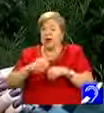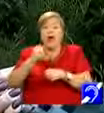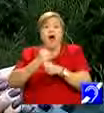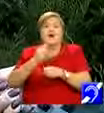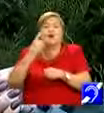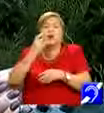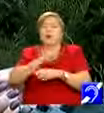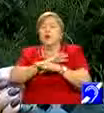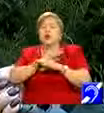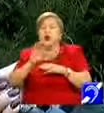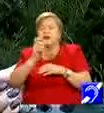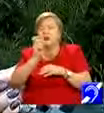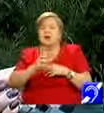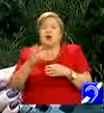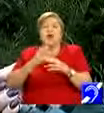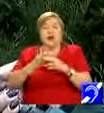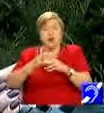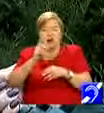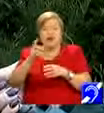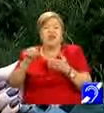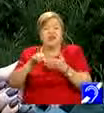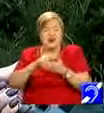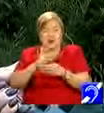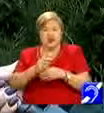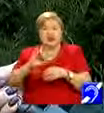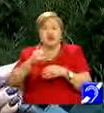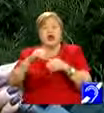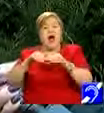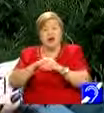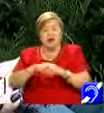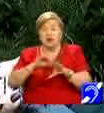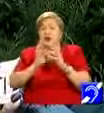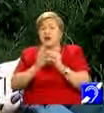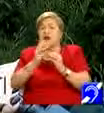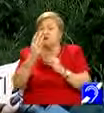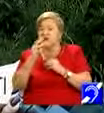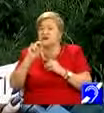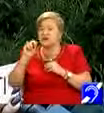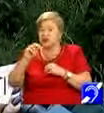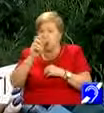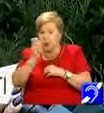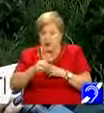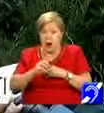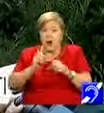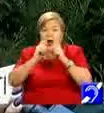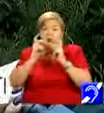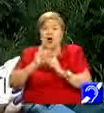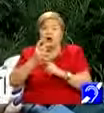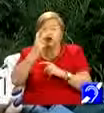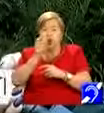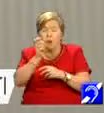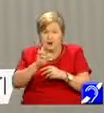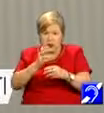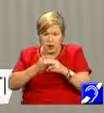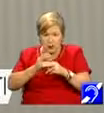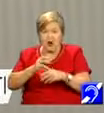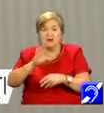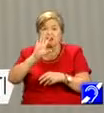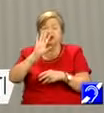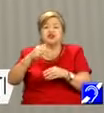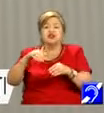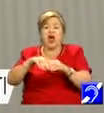pacienții din secția de chirurgie și personalul, adică 39 de persoane, din care s-au identificat 2 pacienți pozitivi și 5 cadre